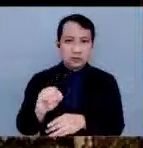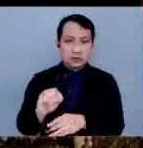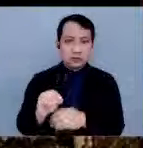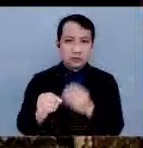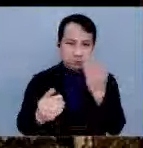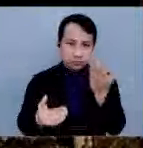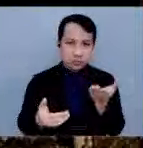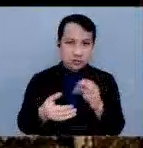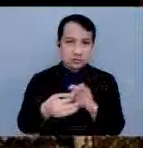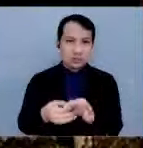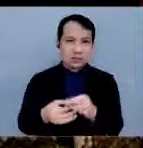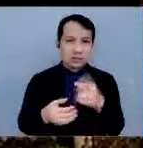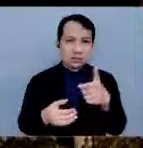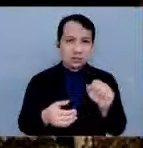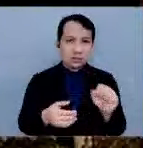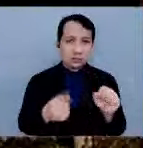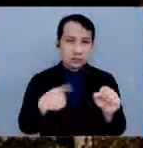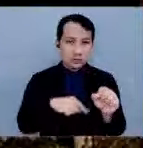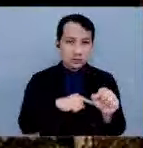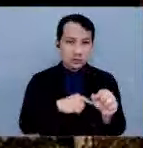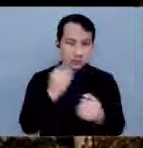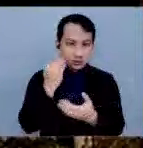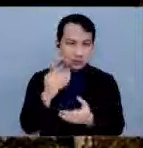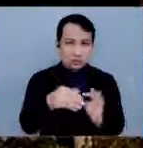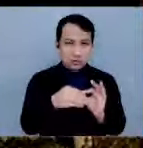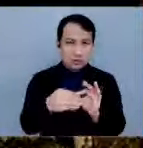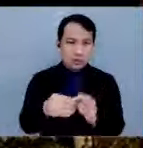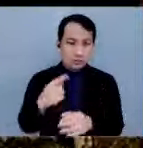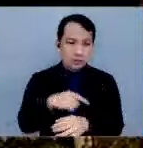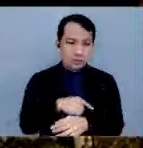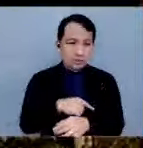ang Galleries Tower High Risers kontra Capital